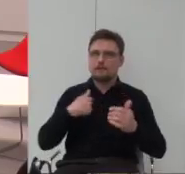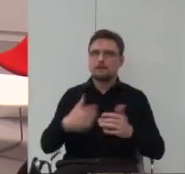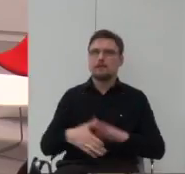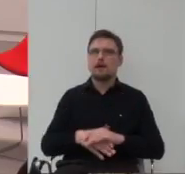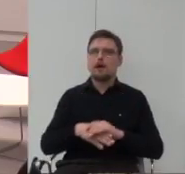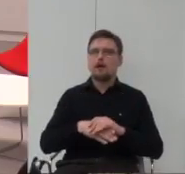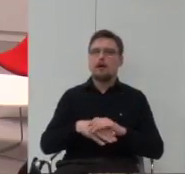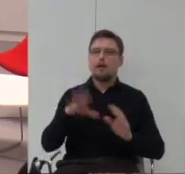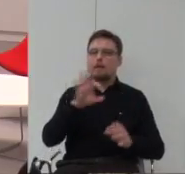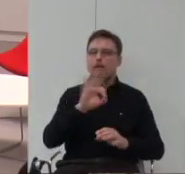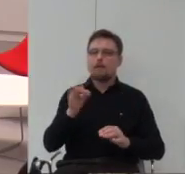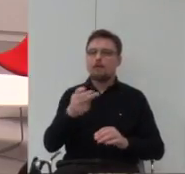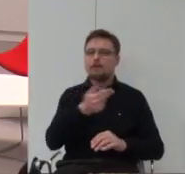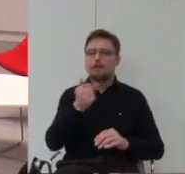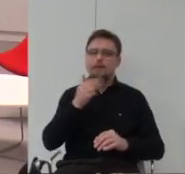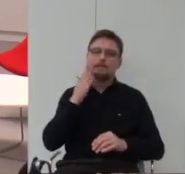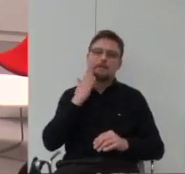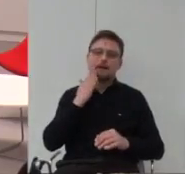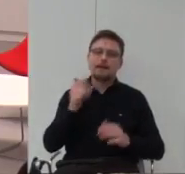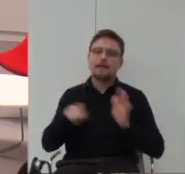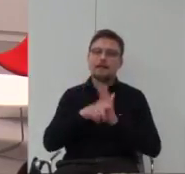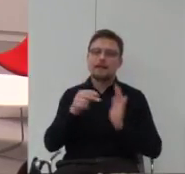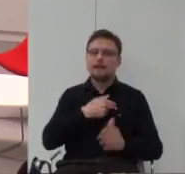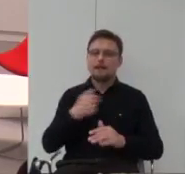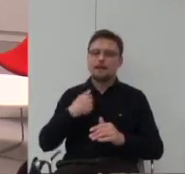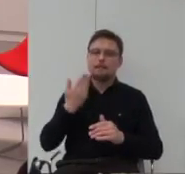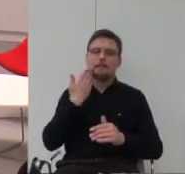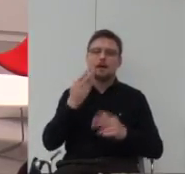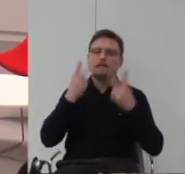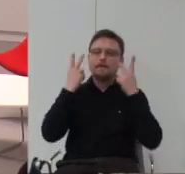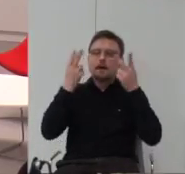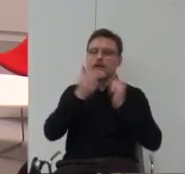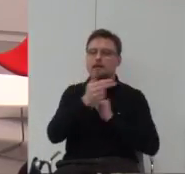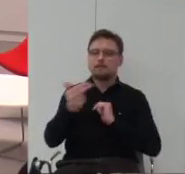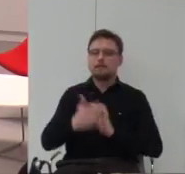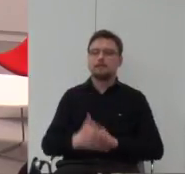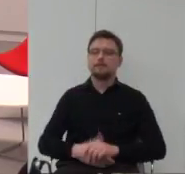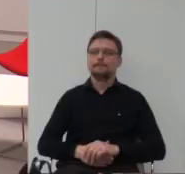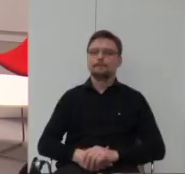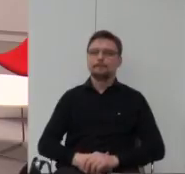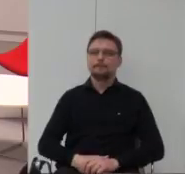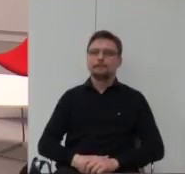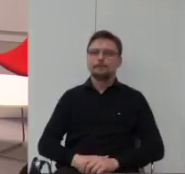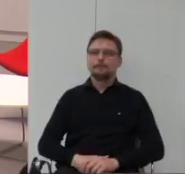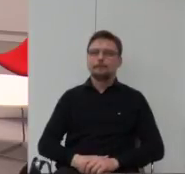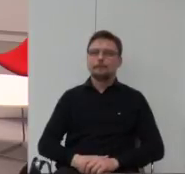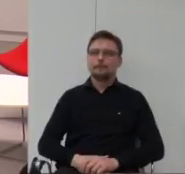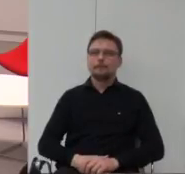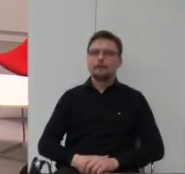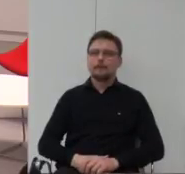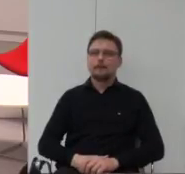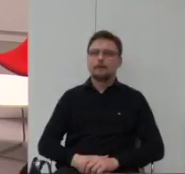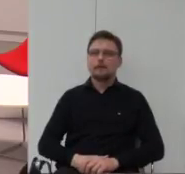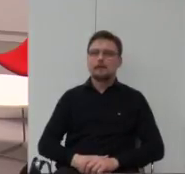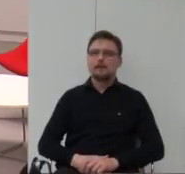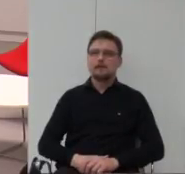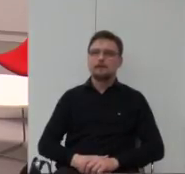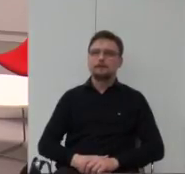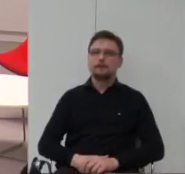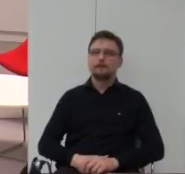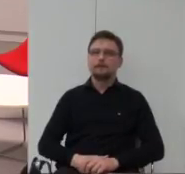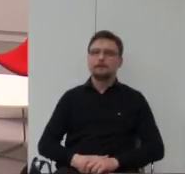dzisiaj miejsce i że mogę tutaj reprezentować Miasto Stołeczne Warszawa, ponieważ temat mieszkalnictwa jest dla nas obecnie jednym z takich tematów